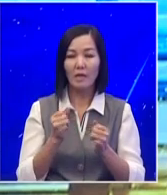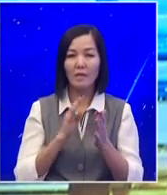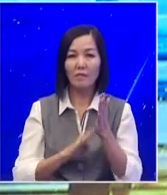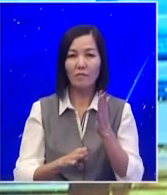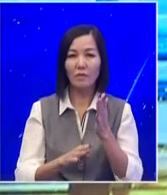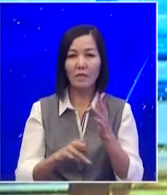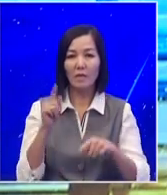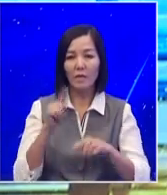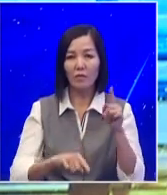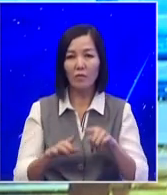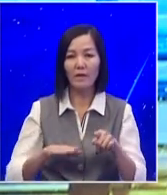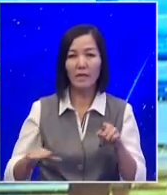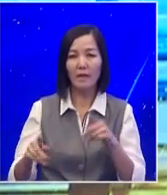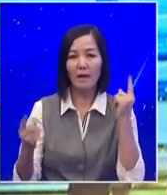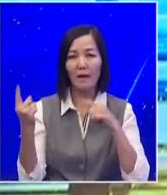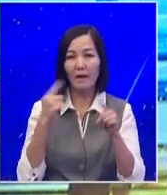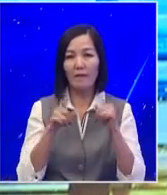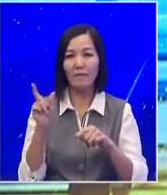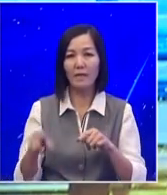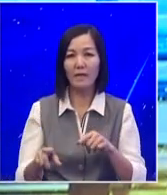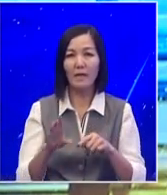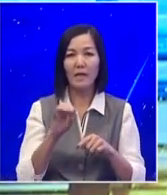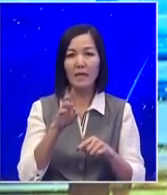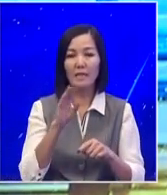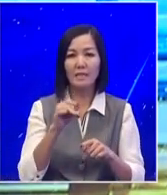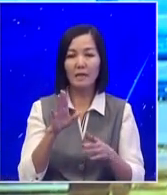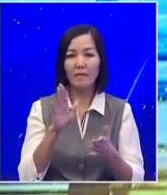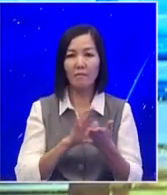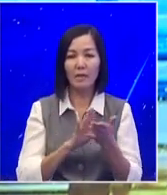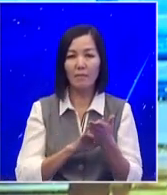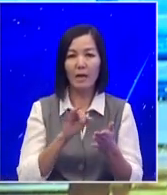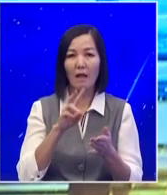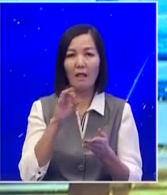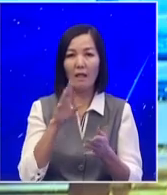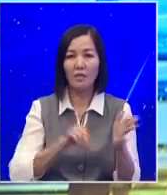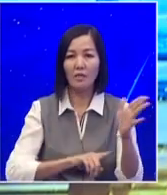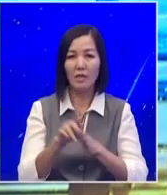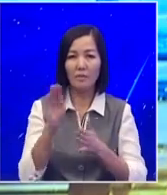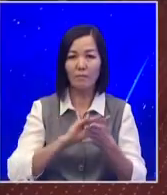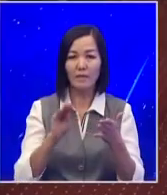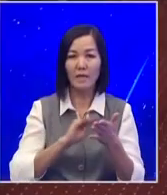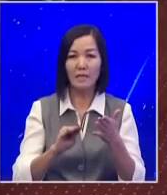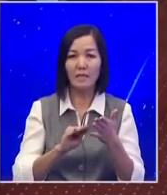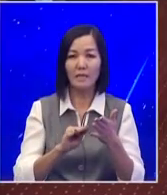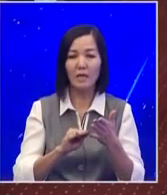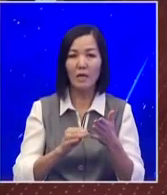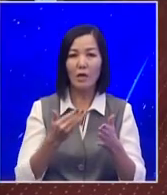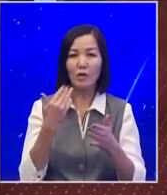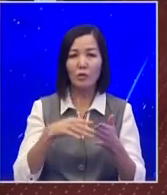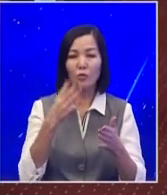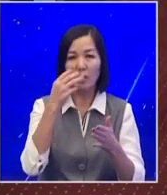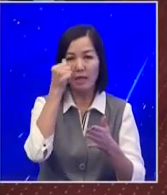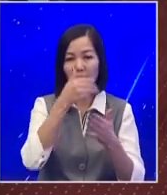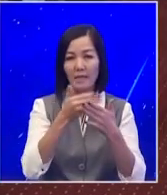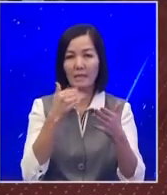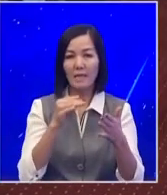90-летию родного края автора. Арасанбай Естенов – лауреат премии «Алаш», начавший писательскую карьеру почти 40 лет